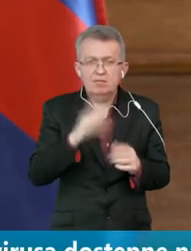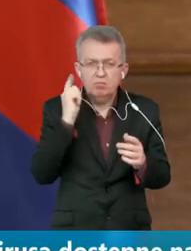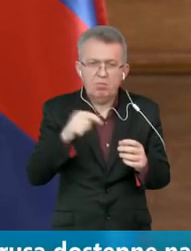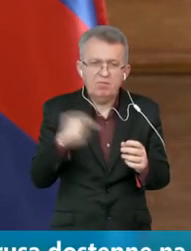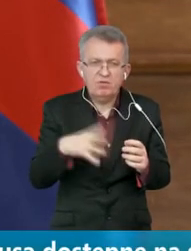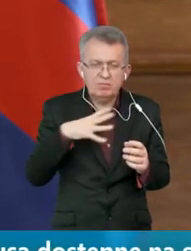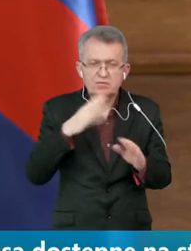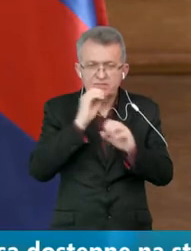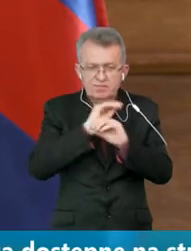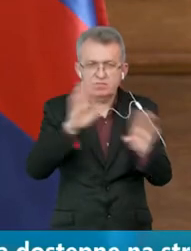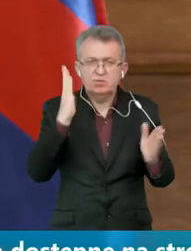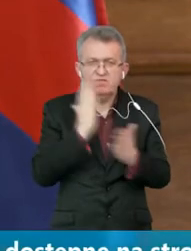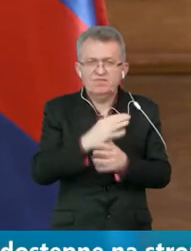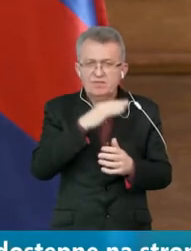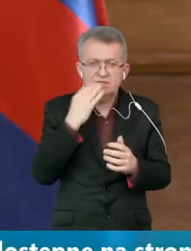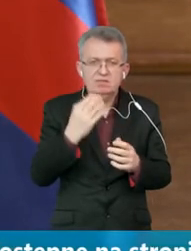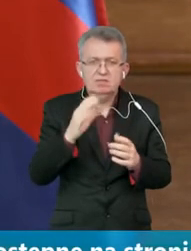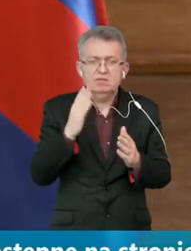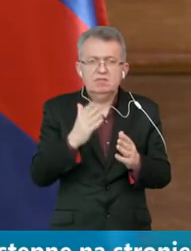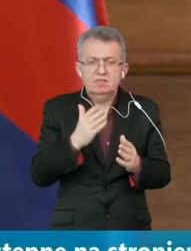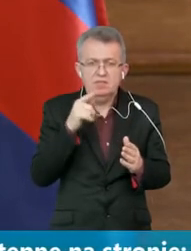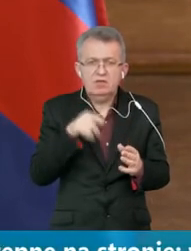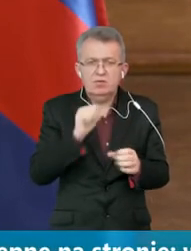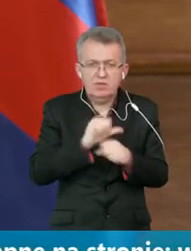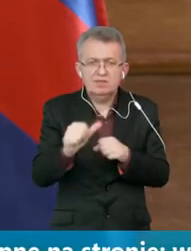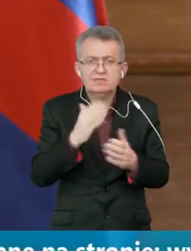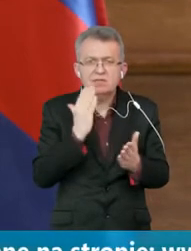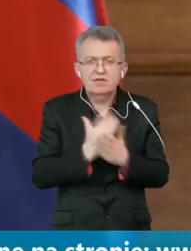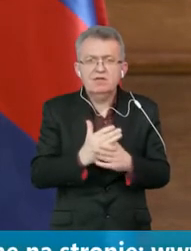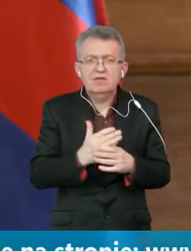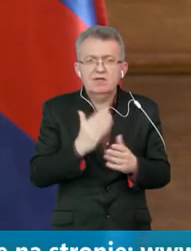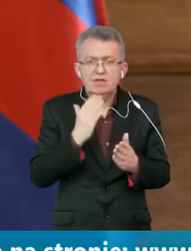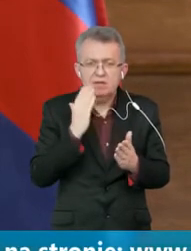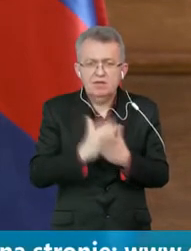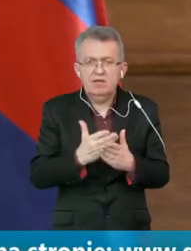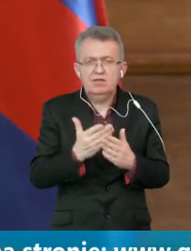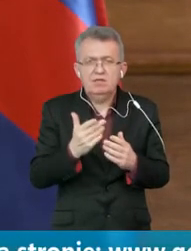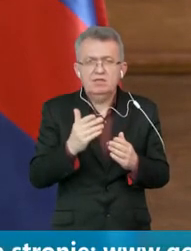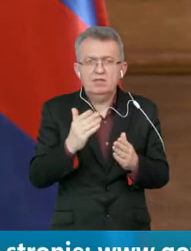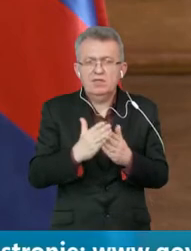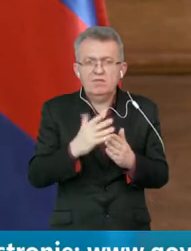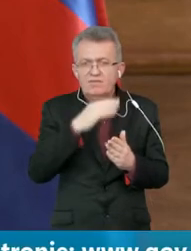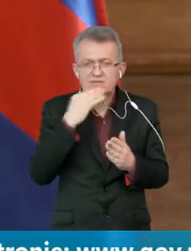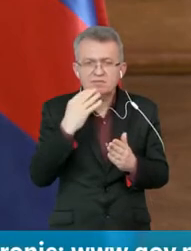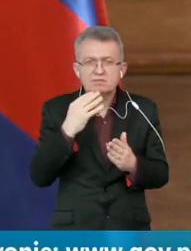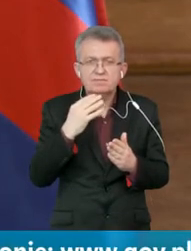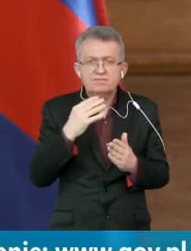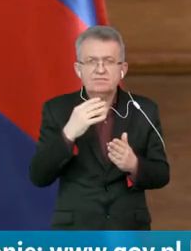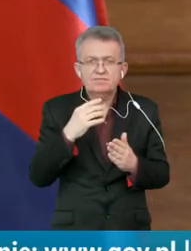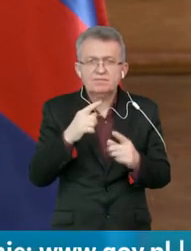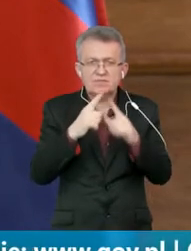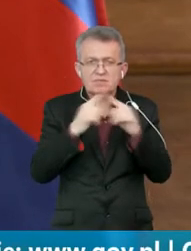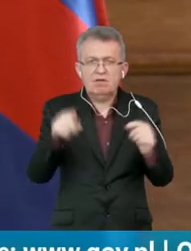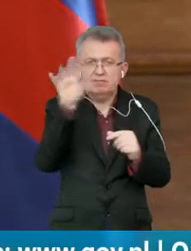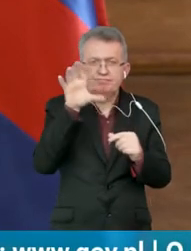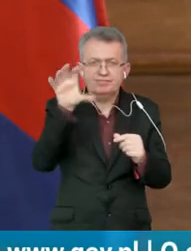być oczywiste, bezsporne i takie może być też wyłącznie na podstawie oznakowania pionowego.